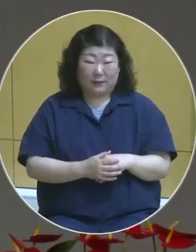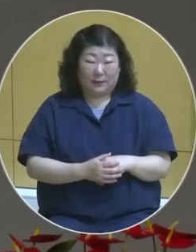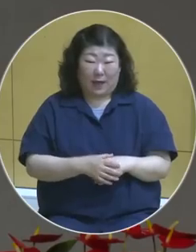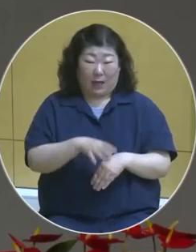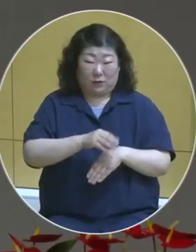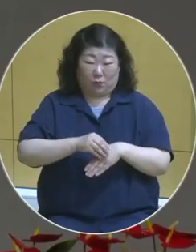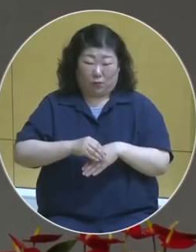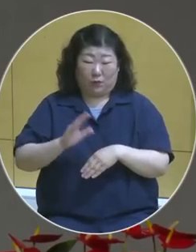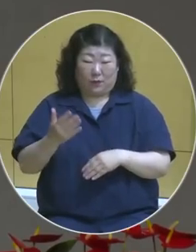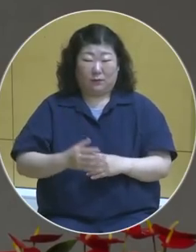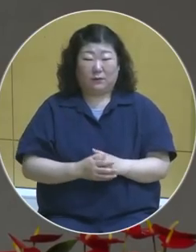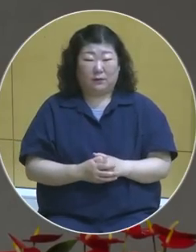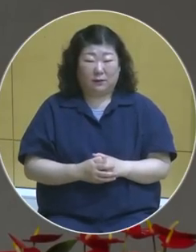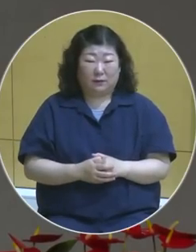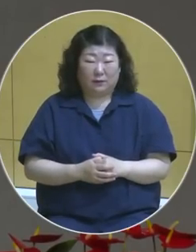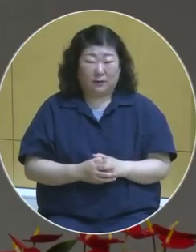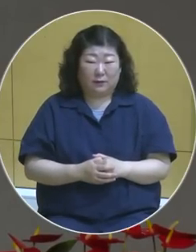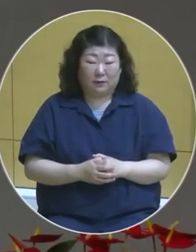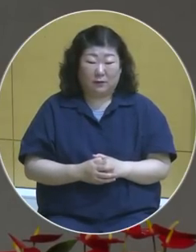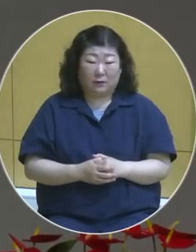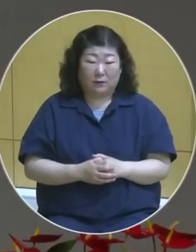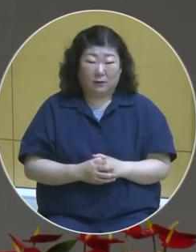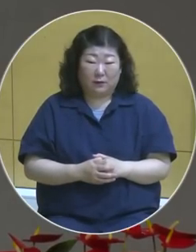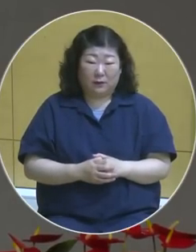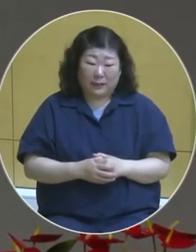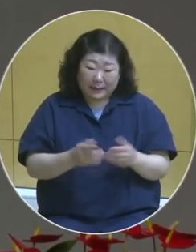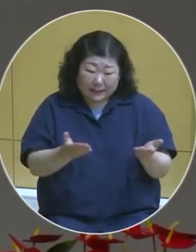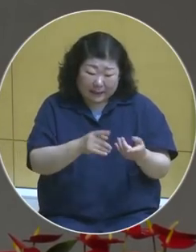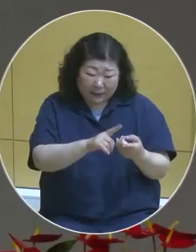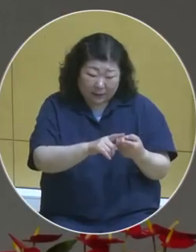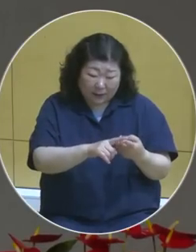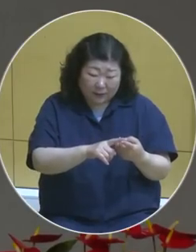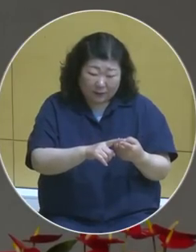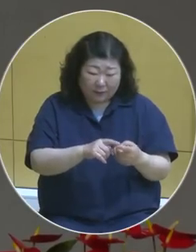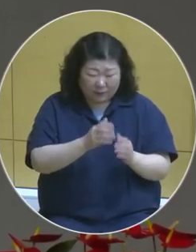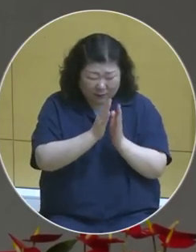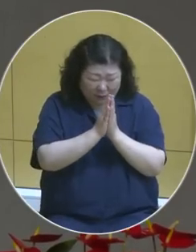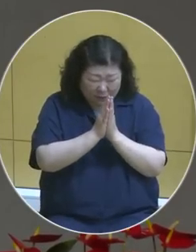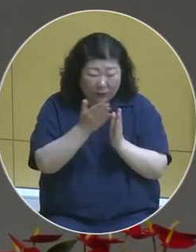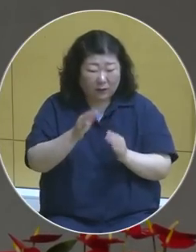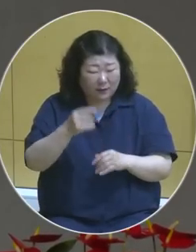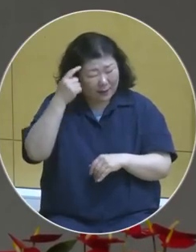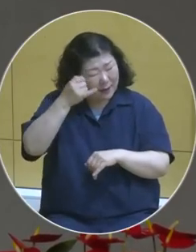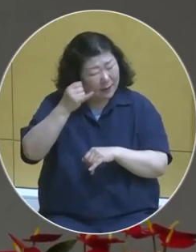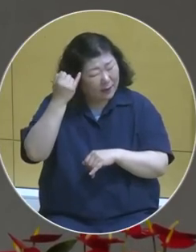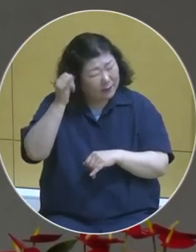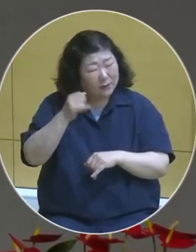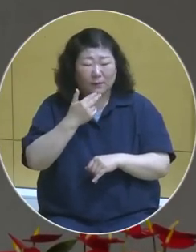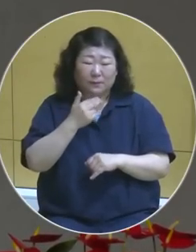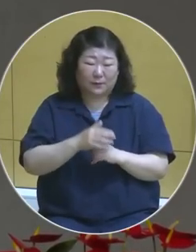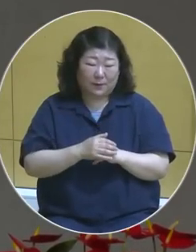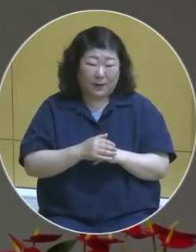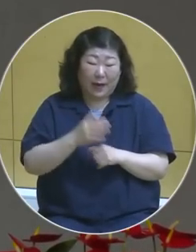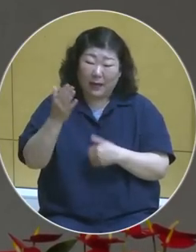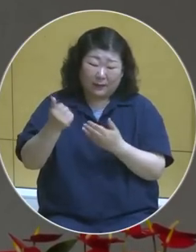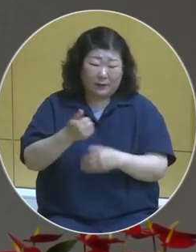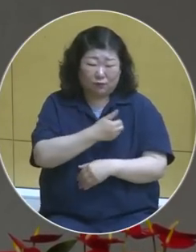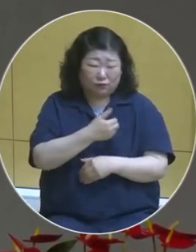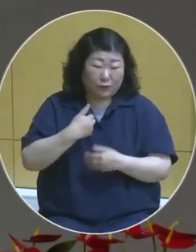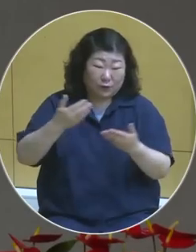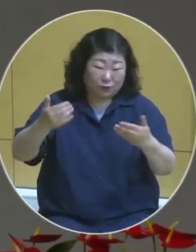그렇게 기도하셔야 됩니다. 하나님 저는 이 일에 아이디어가 없습니다. 하나님 후회 주시고 꾸짖지 않으시는 하나님께서 나에게 지혜를